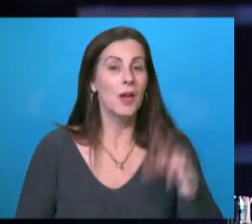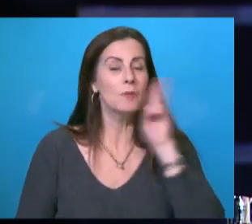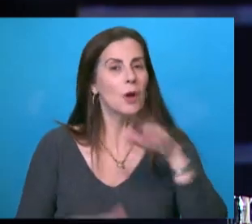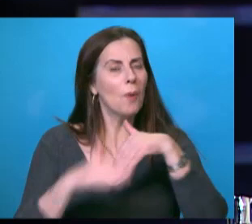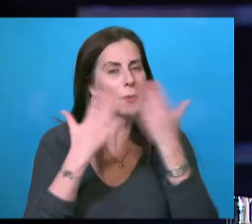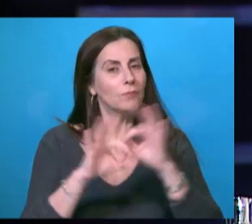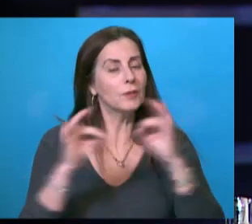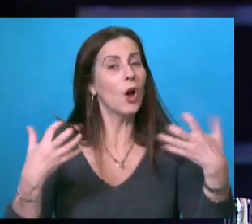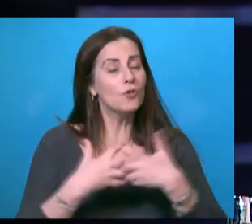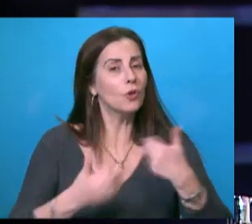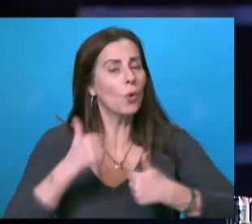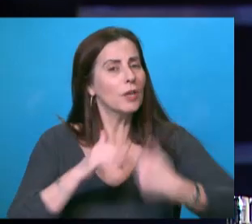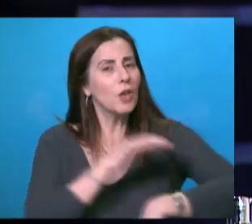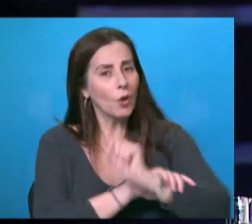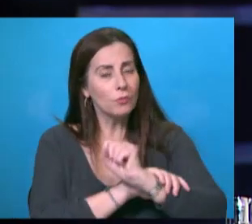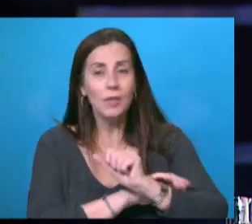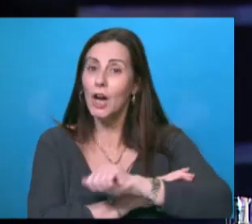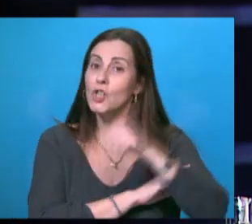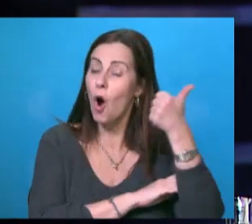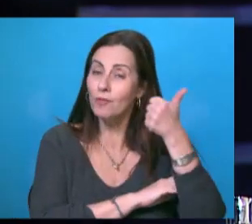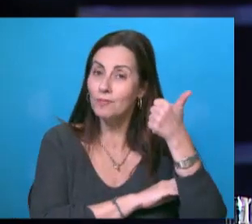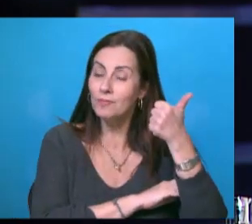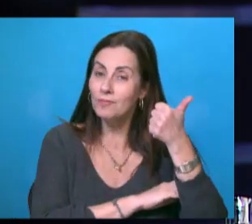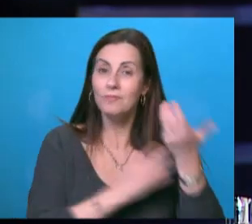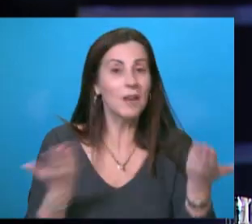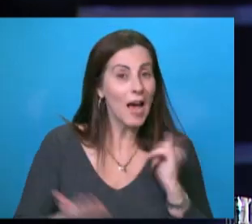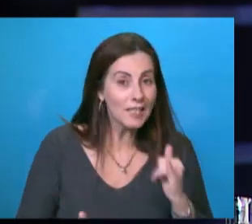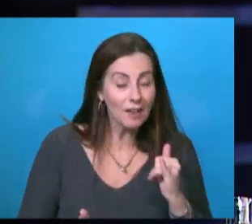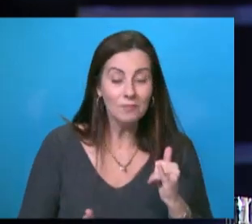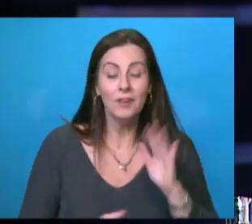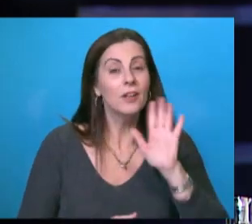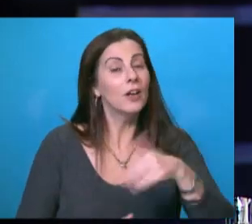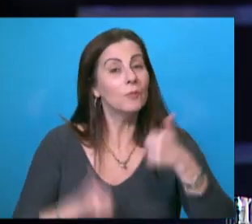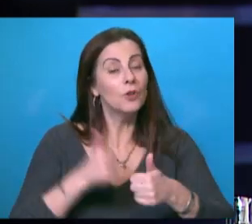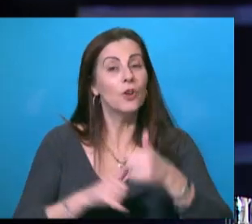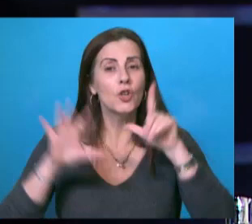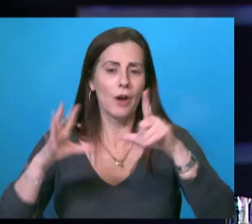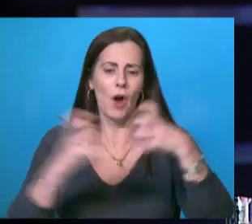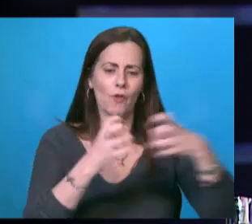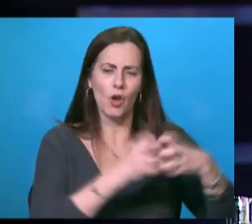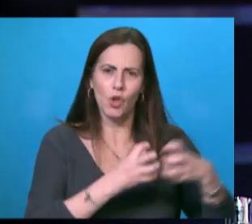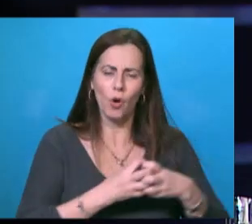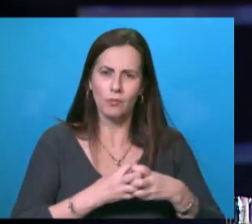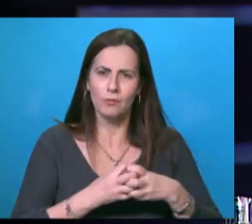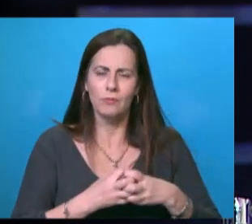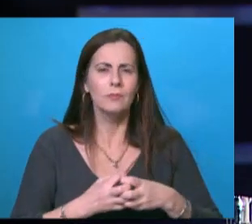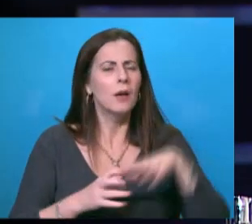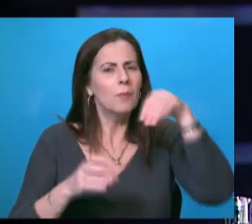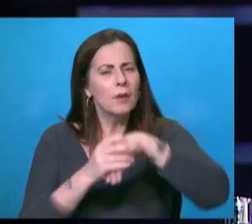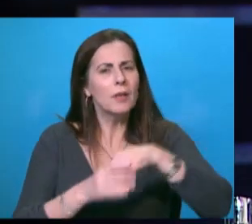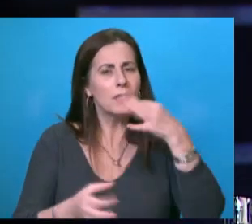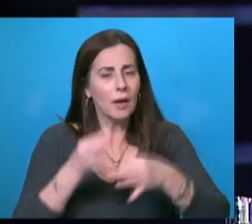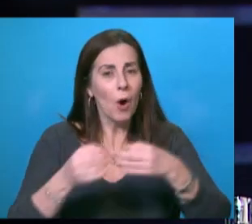באשדוד טורניר כדורגל ראשון מסוגו בארץ, שבמסגרתו התמודדו 7 קבוצות משולבות, ובהן משחקים אוהדים